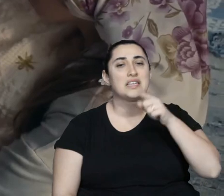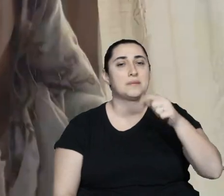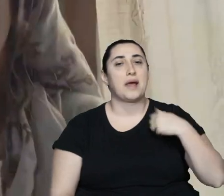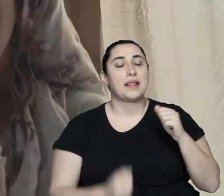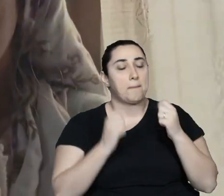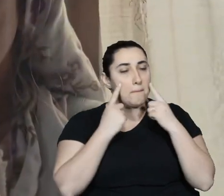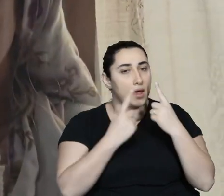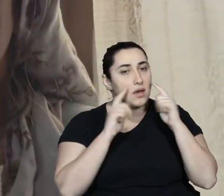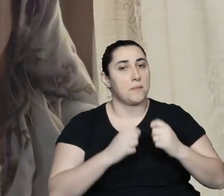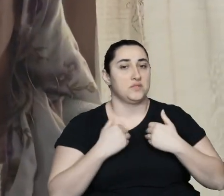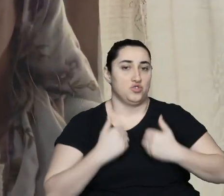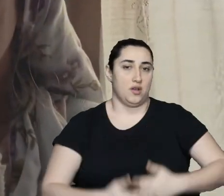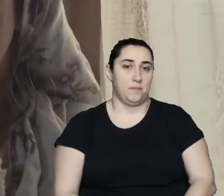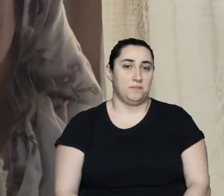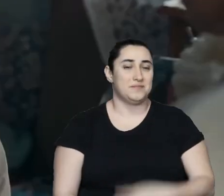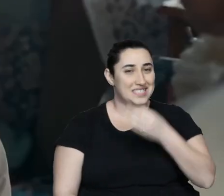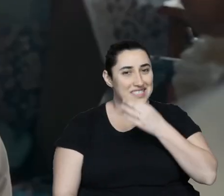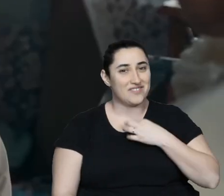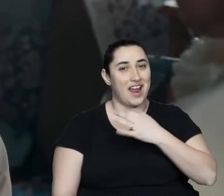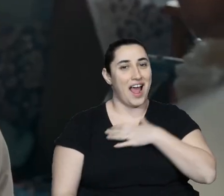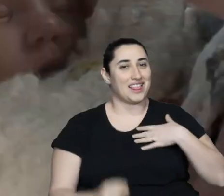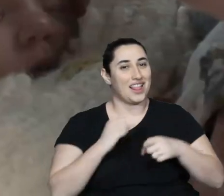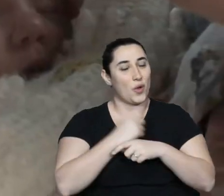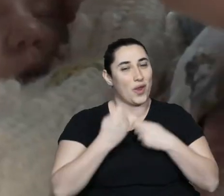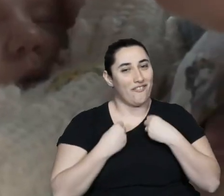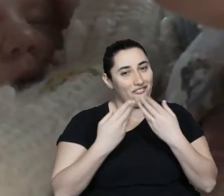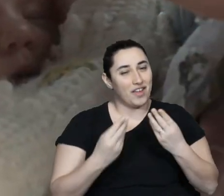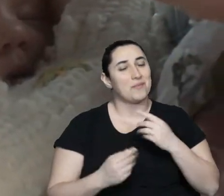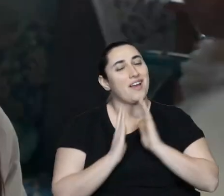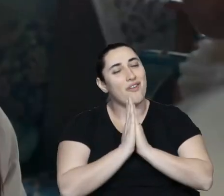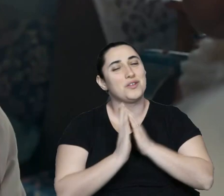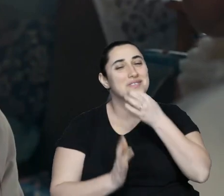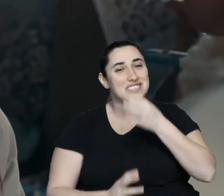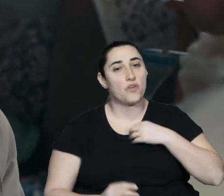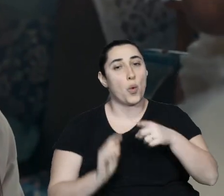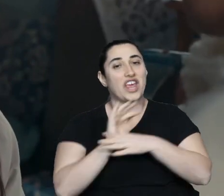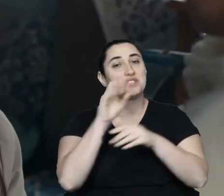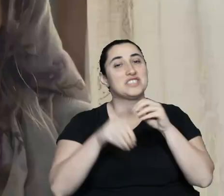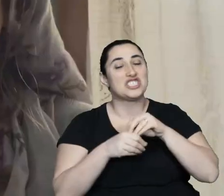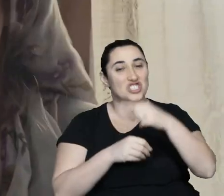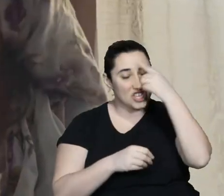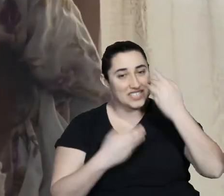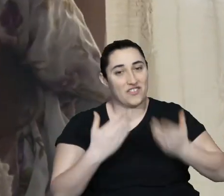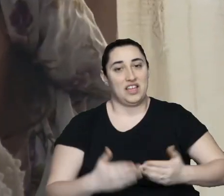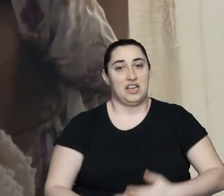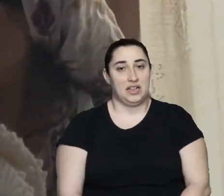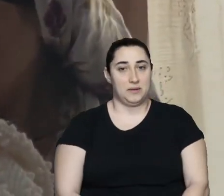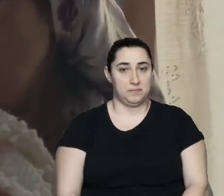yanında olacağım. Müsaade et, ona annelik yapayım. Yalvarırım. Müsaade et, yaşaması için bir şansı olsun.